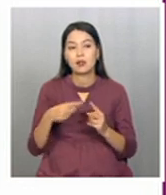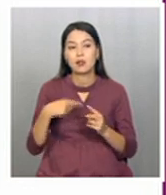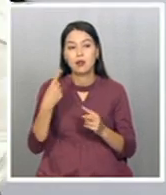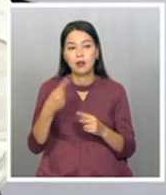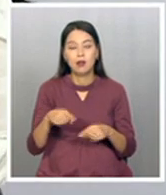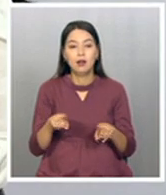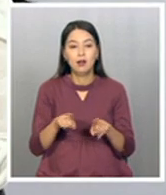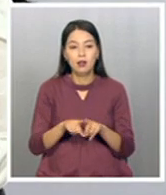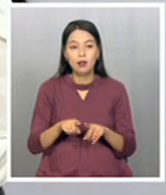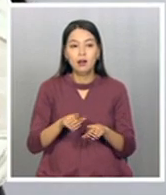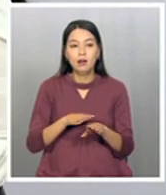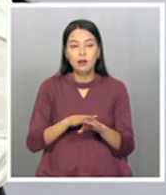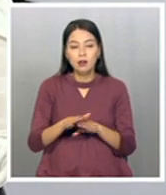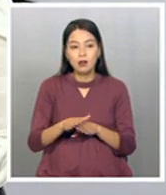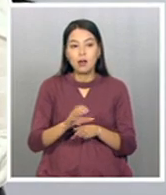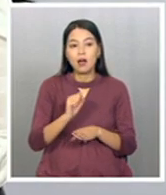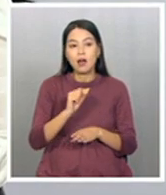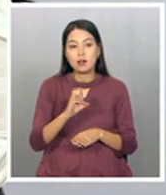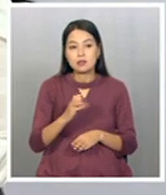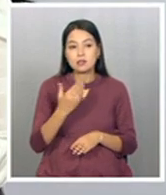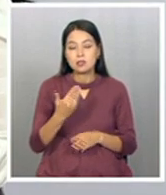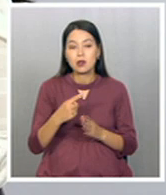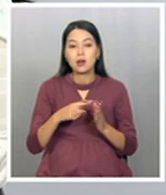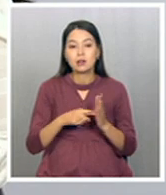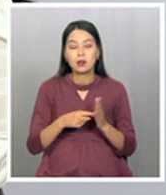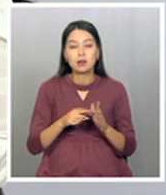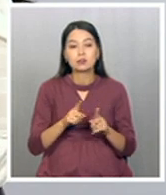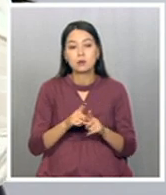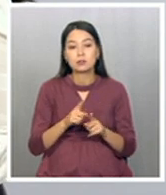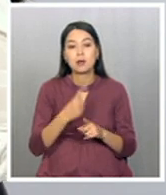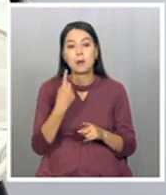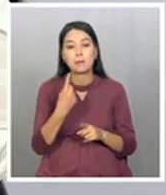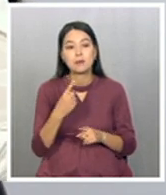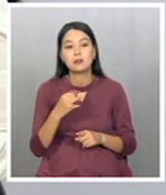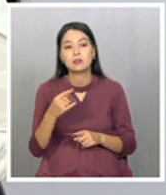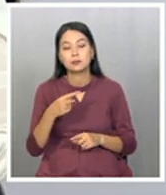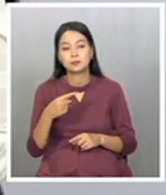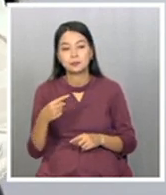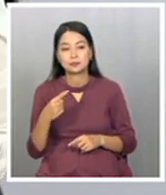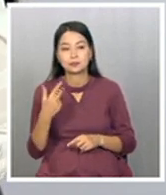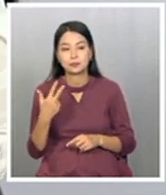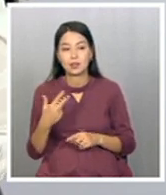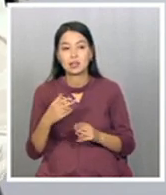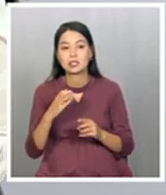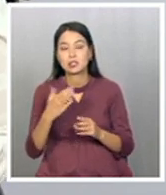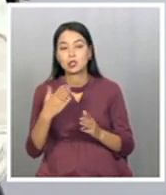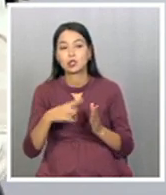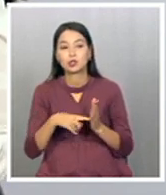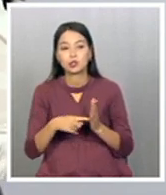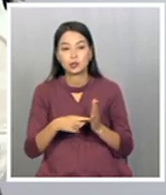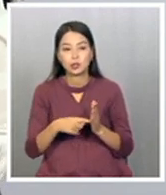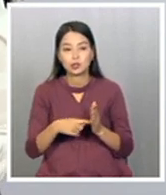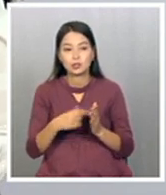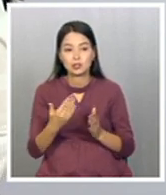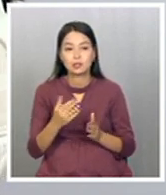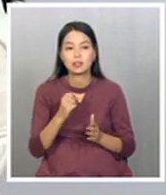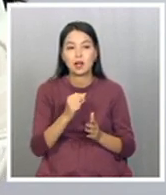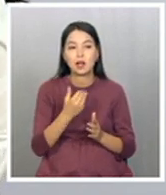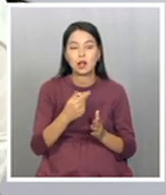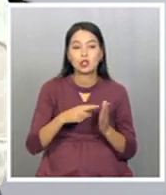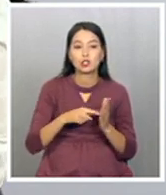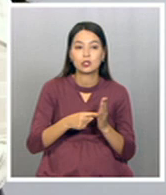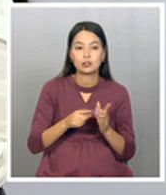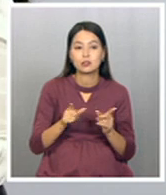координатты алдық. Келесі AC векторының координаттары дәл сол секілді C нүктесінің координаттарынан A нүктесінің